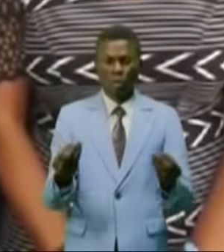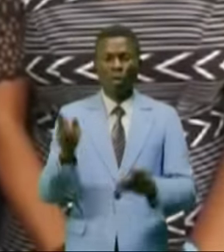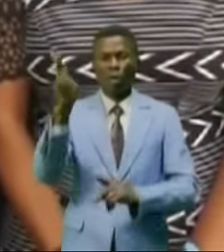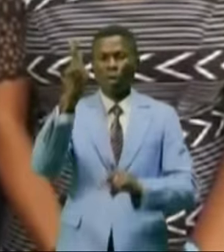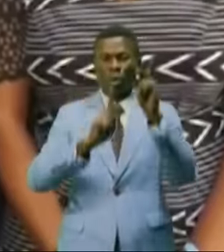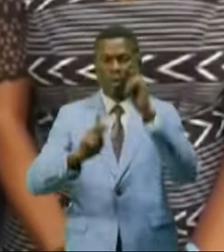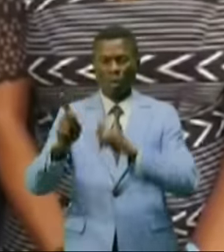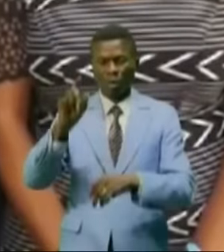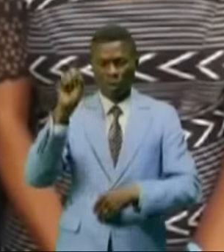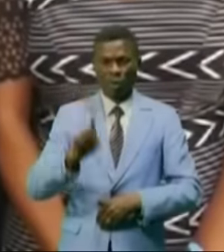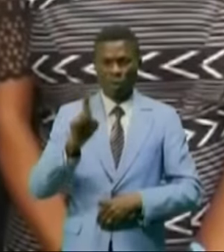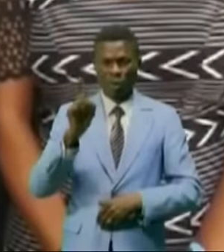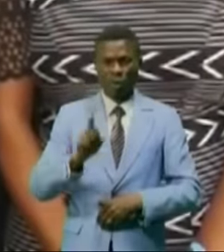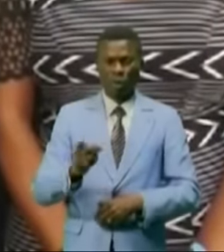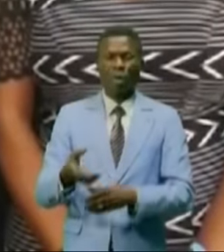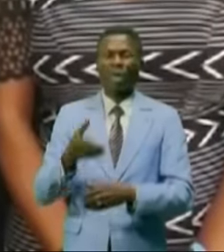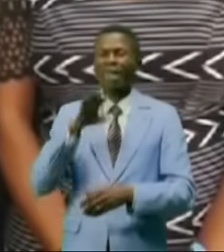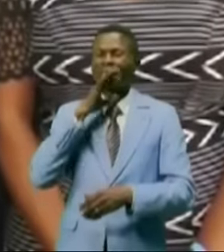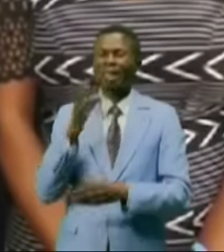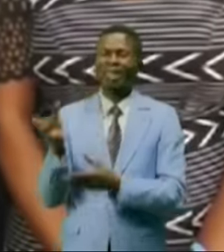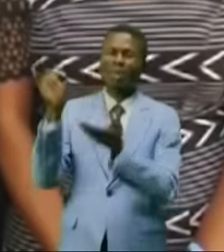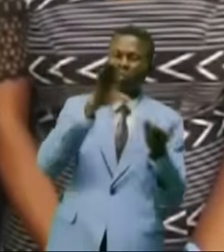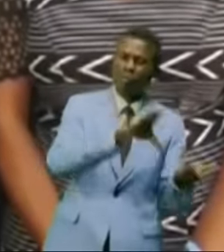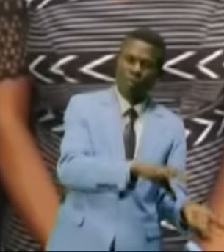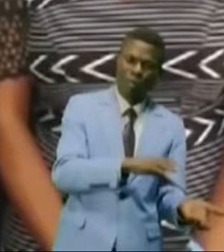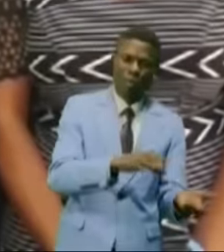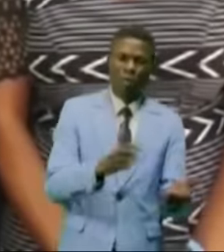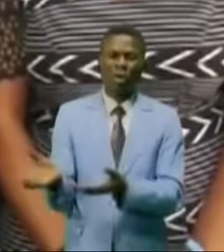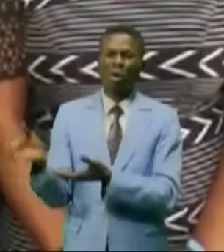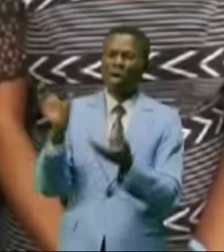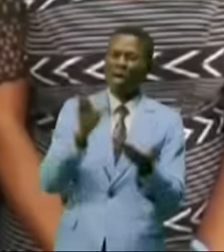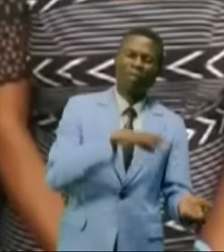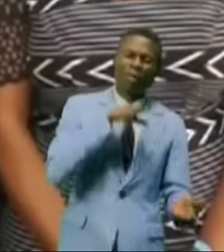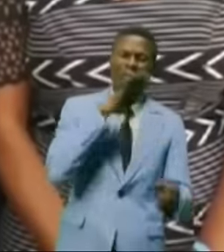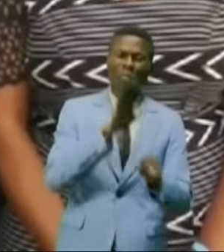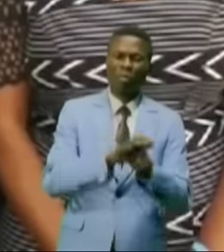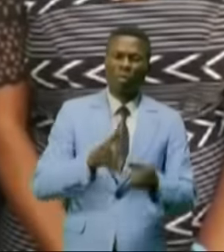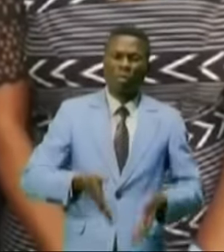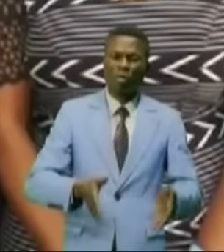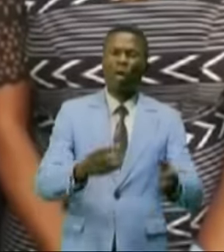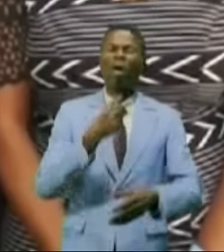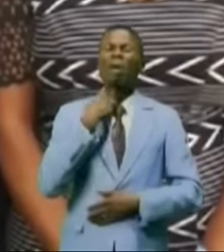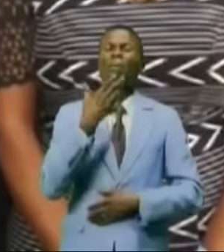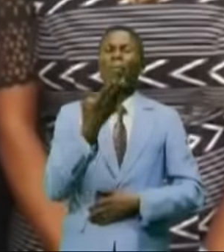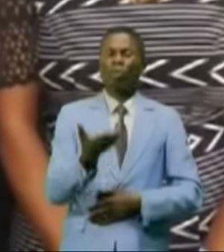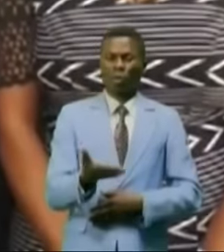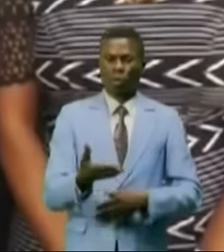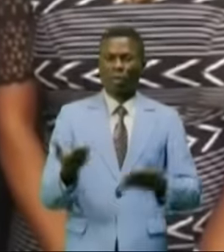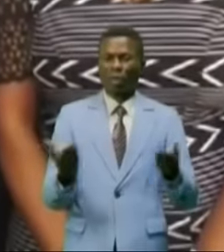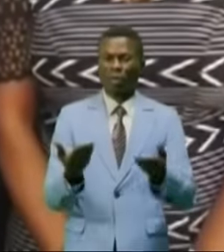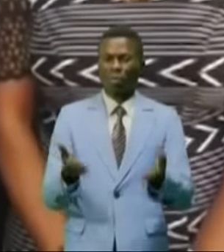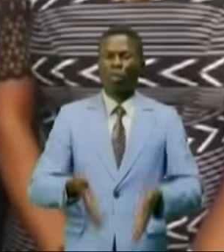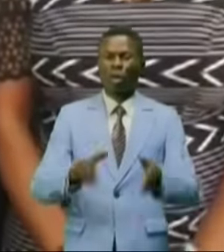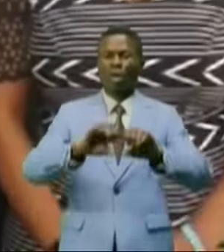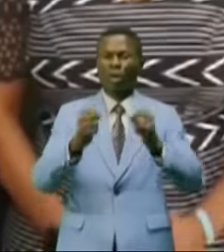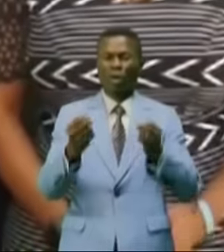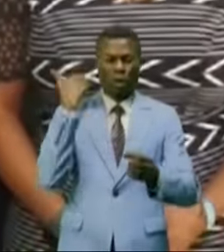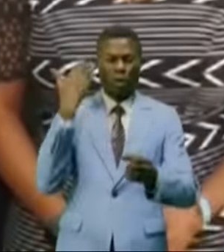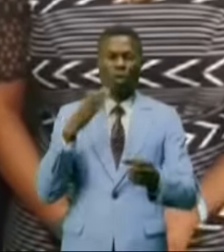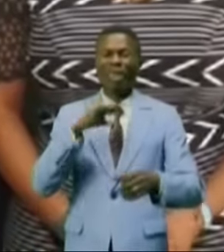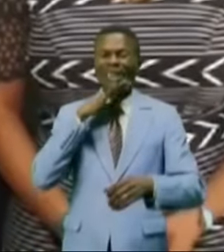populations déversent des immondices, déversent tout et ça bouche les caniveaux. Et c'est là, l'eau, quand elle commence à